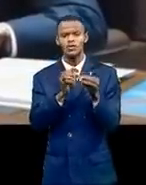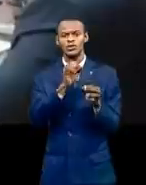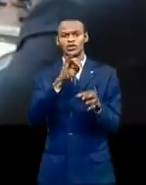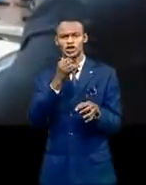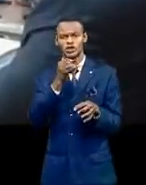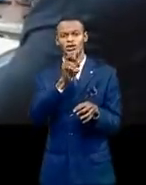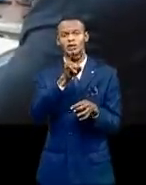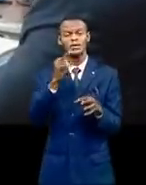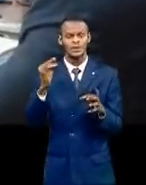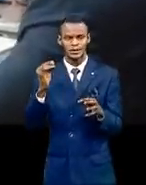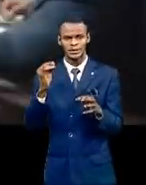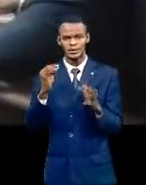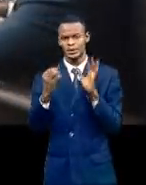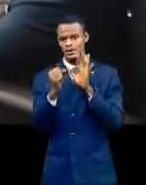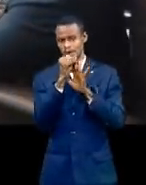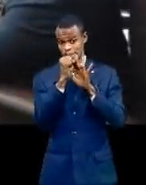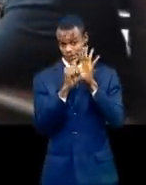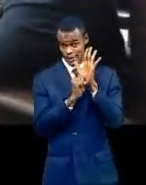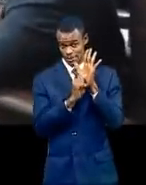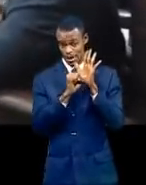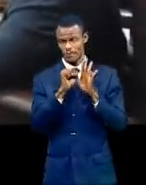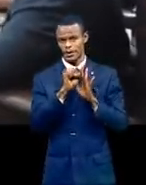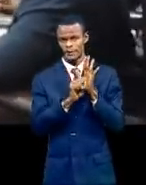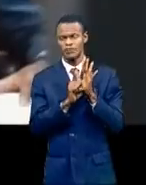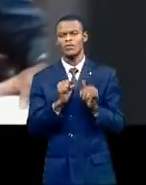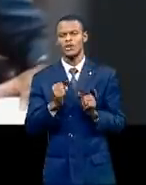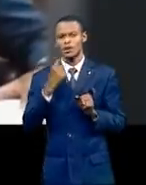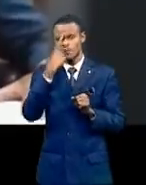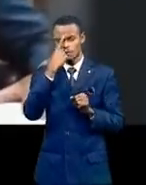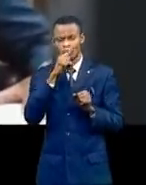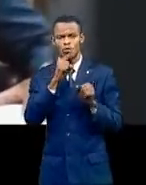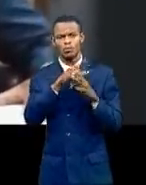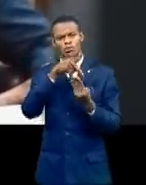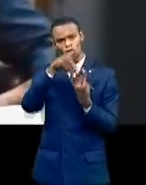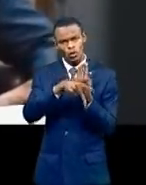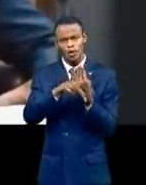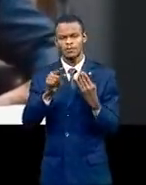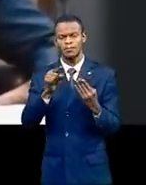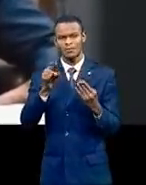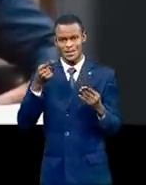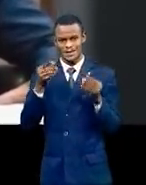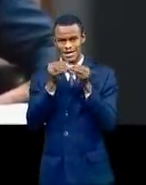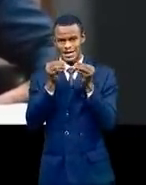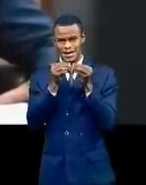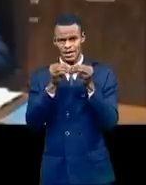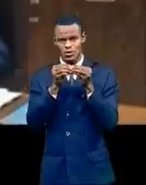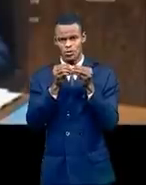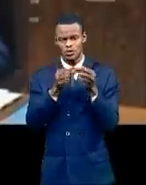nos partenaires internationaux dans le cadre du programme de la première réunion de la Troïka